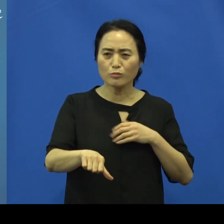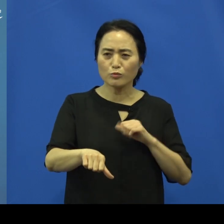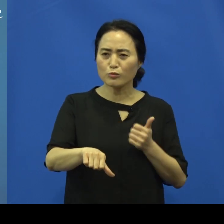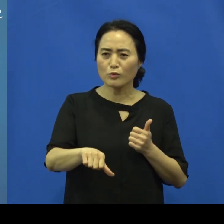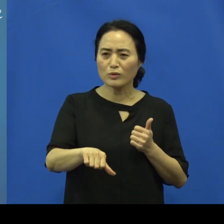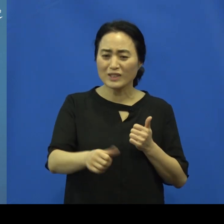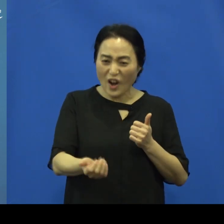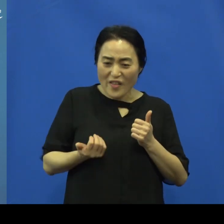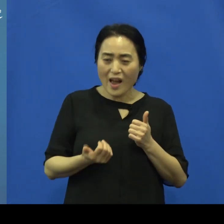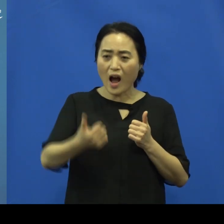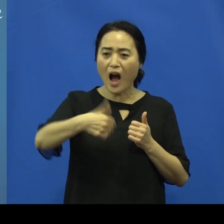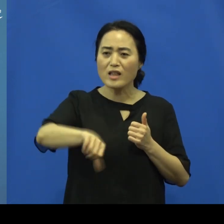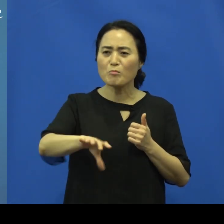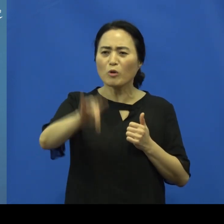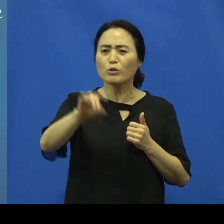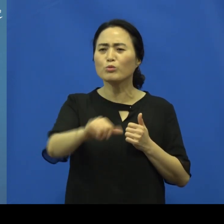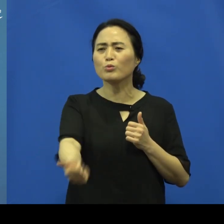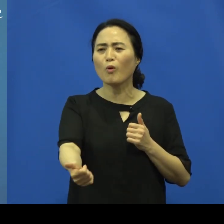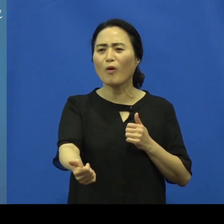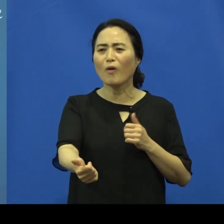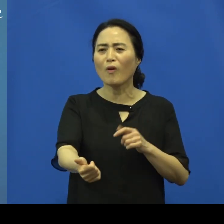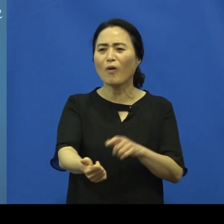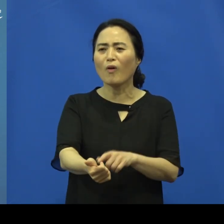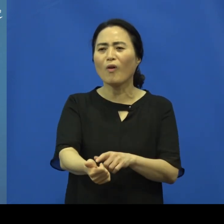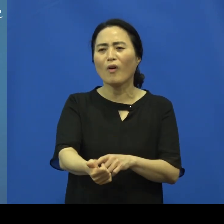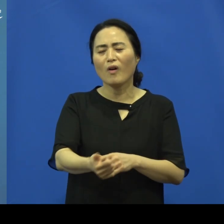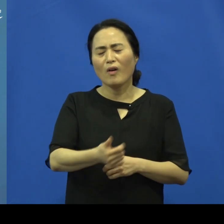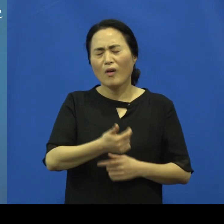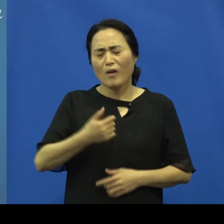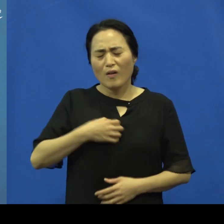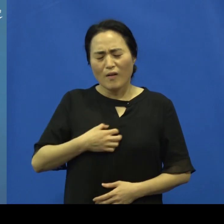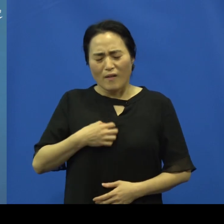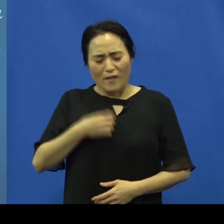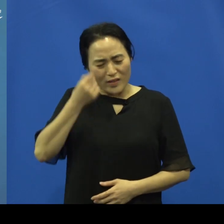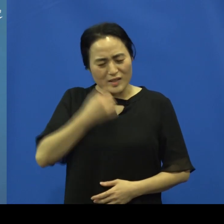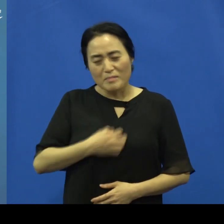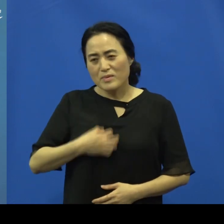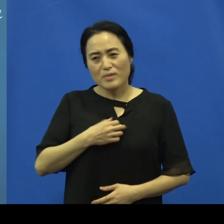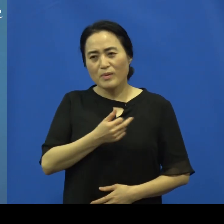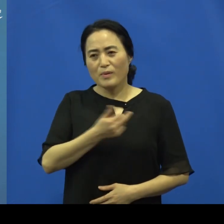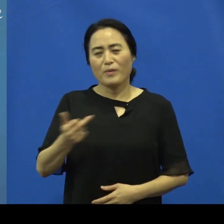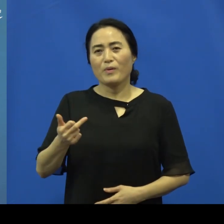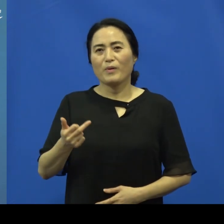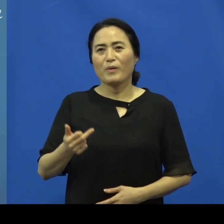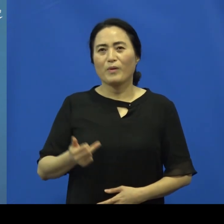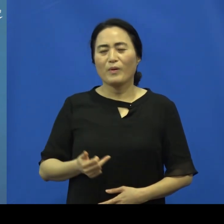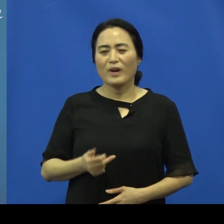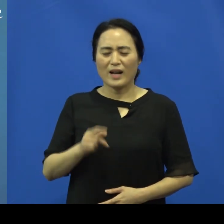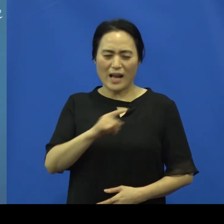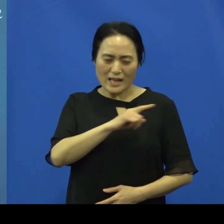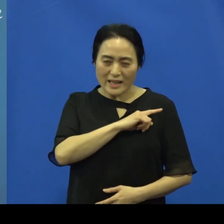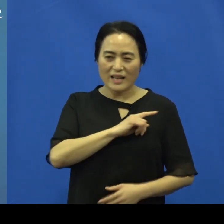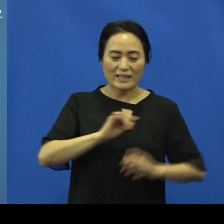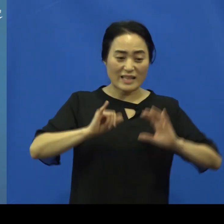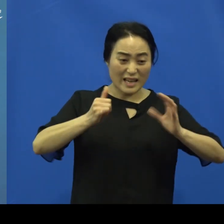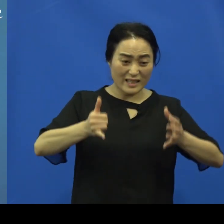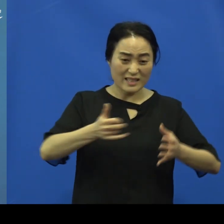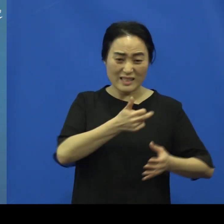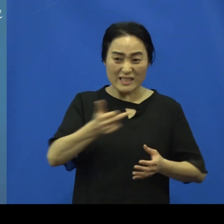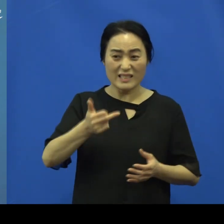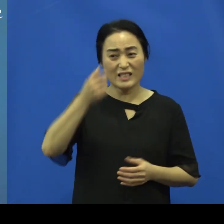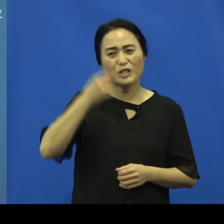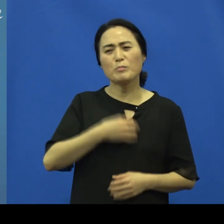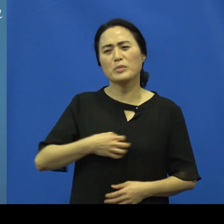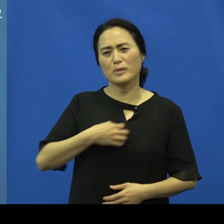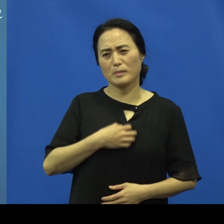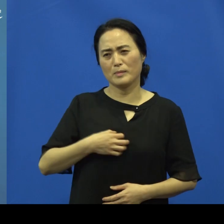거 이건 상상할 수 없는 이 세상에 가장 큰 기쁨이 생명을 얻는 거라면 이 세상에 가장 큰 슬픔은 아이를 잃어버리는